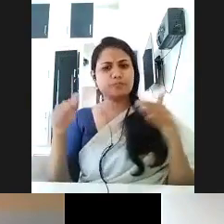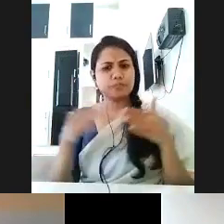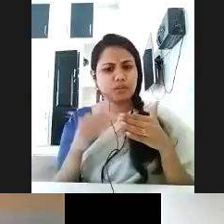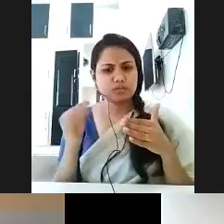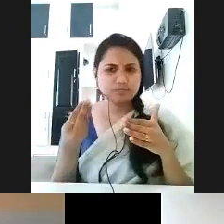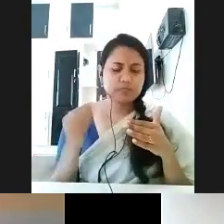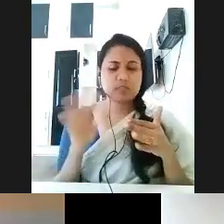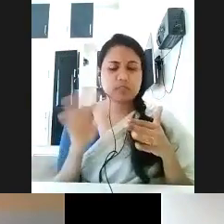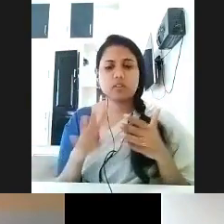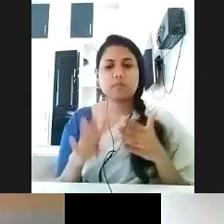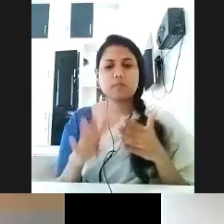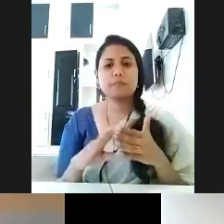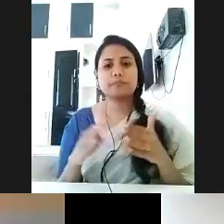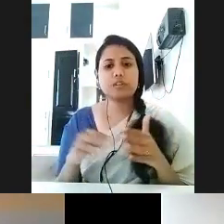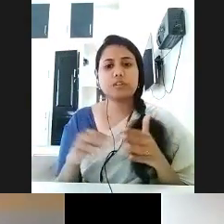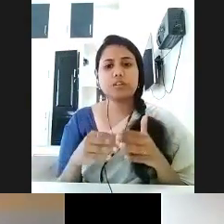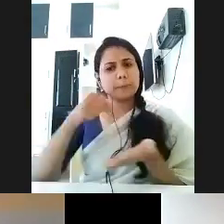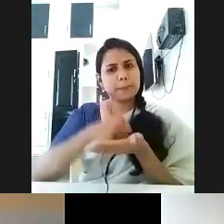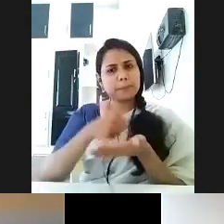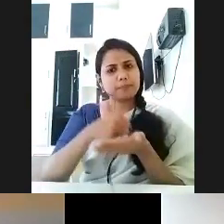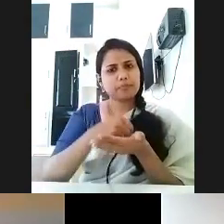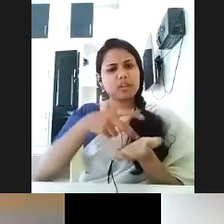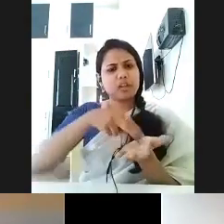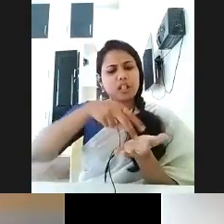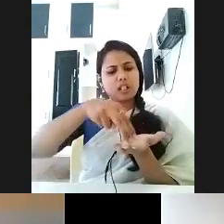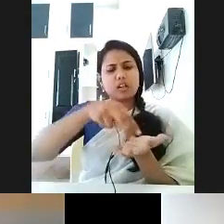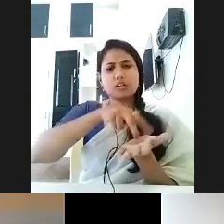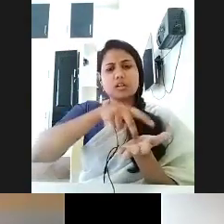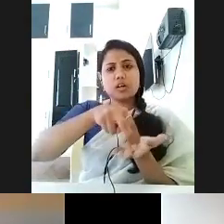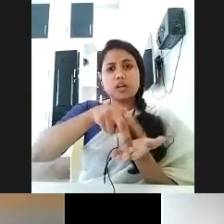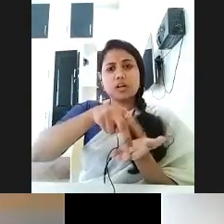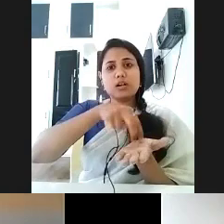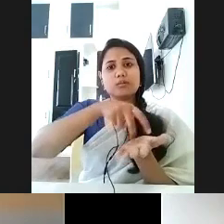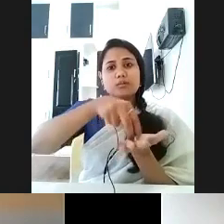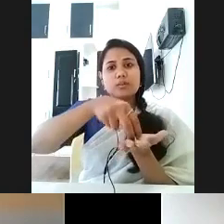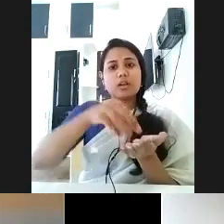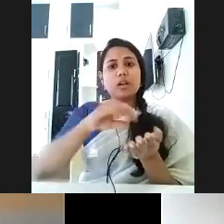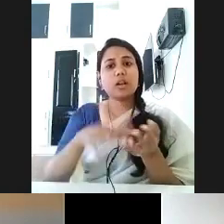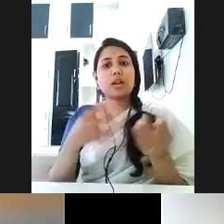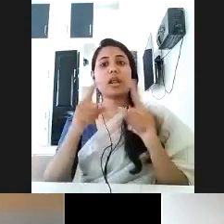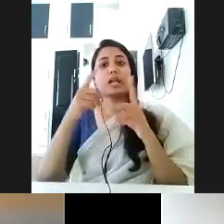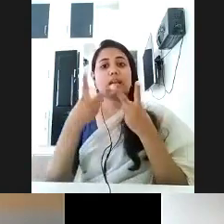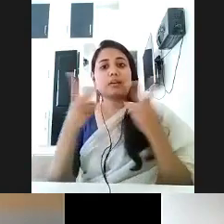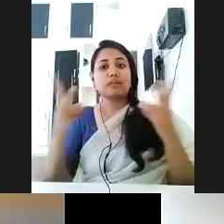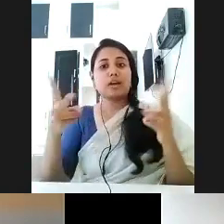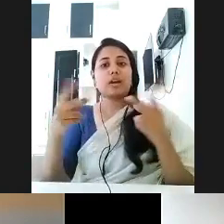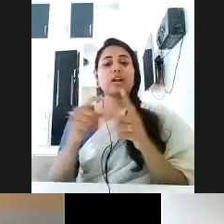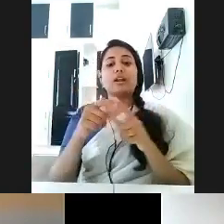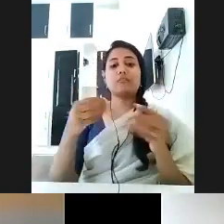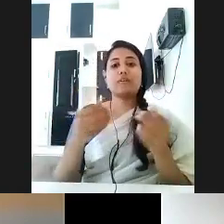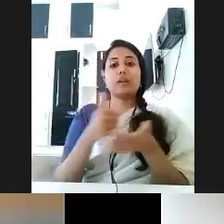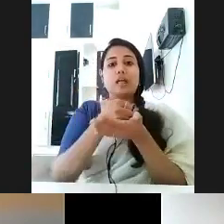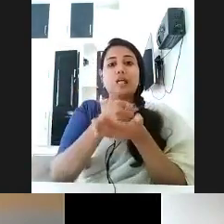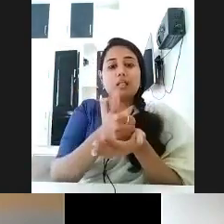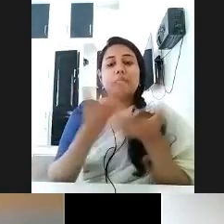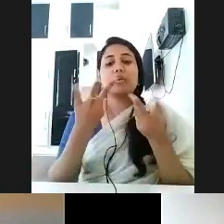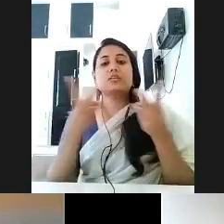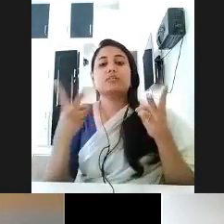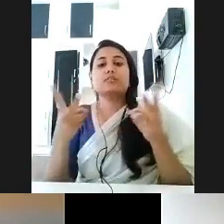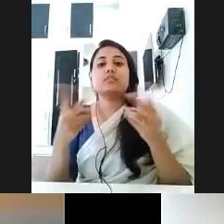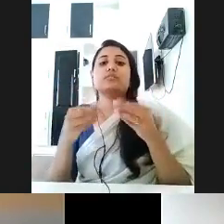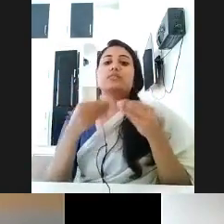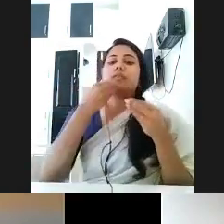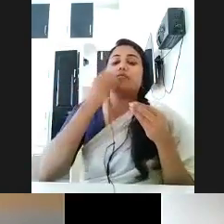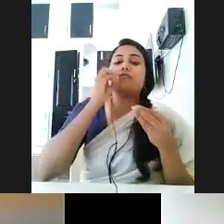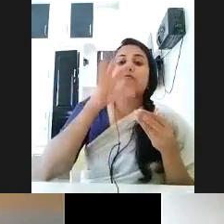യെസ്, ബേസിക്കലി സാറിന് മൊബിലിറ്റി ഡിവൈസസ് കുറച്ചും കൂടെ അവർ ബെറ്റർ ആയിട്ട് പറഞ്ഞു തരുന്നതാണ് എന്തൊക്കെ ഹെൽപ്പ് ആവും എന്നുള്ളത്. അത് പിന്നെ മുട്ടിനും